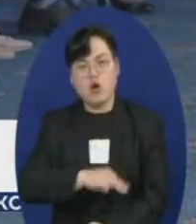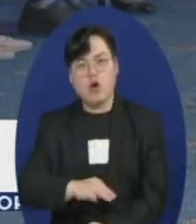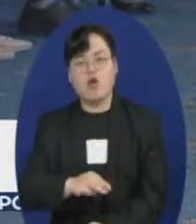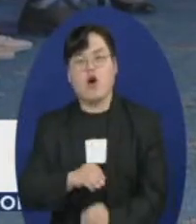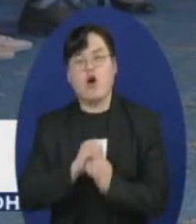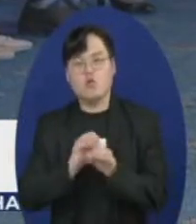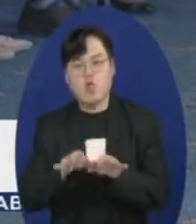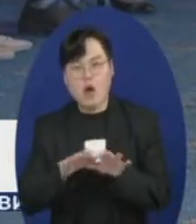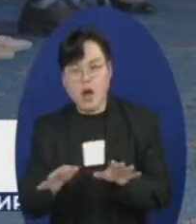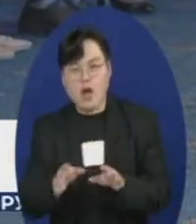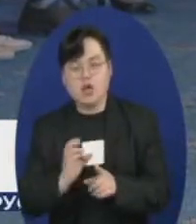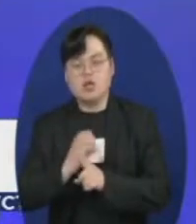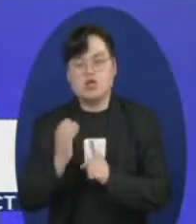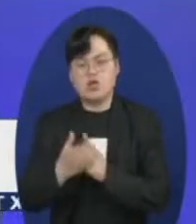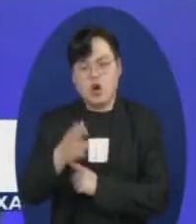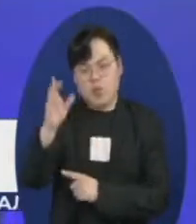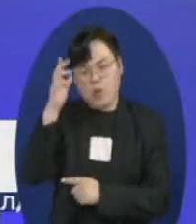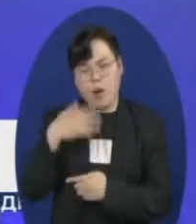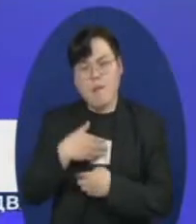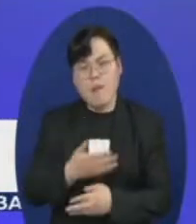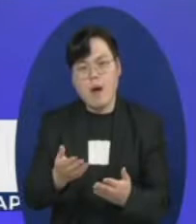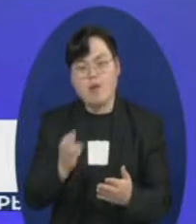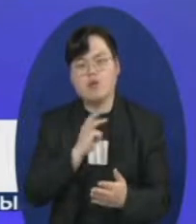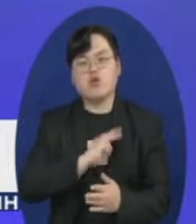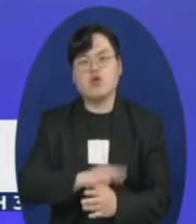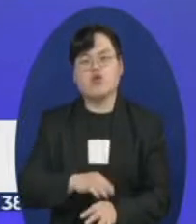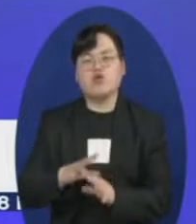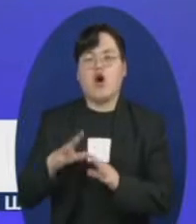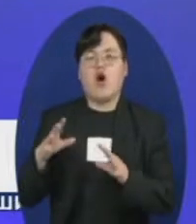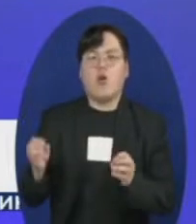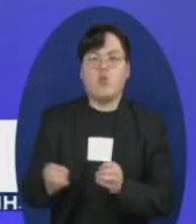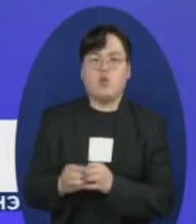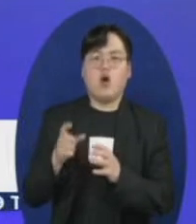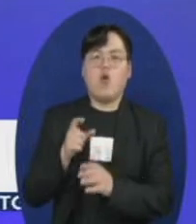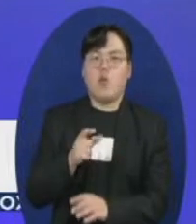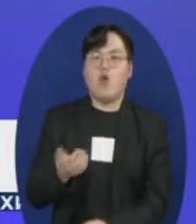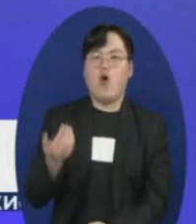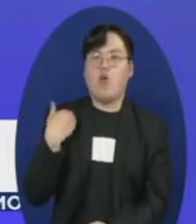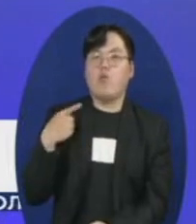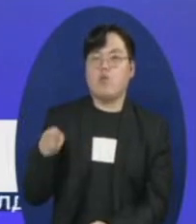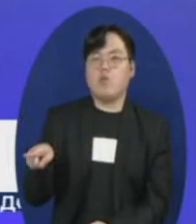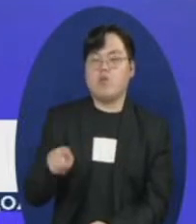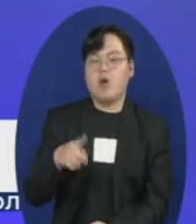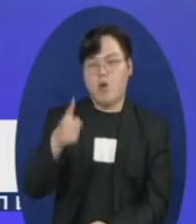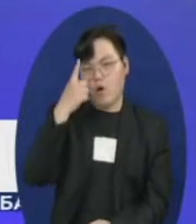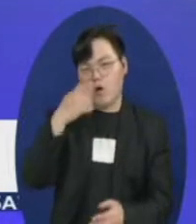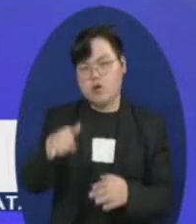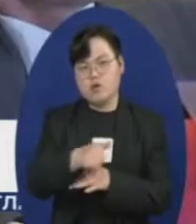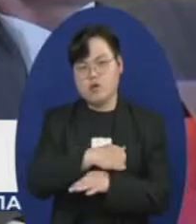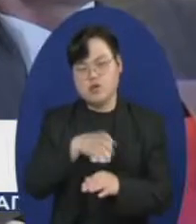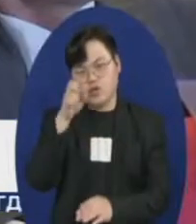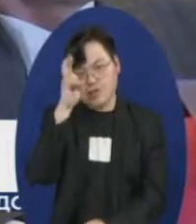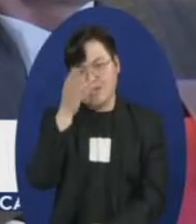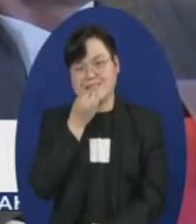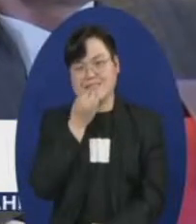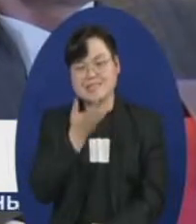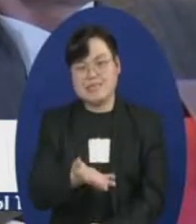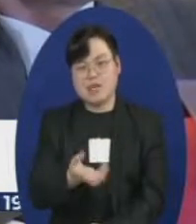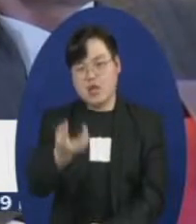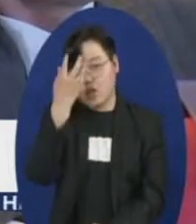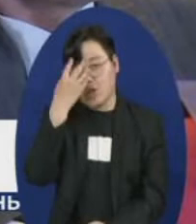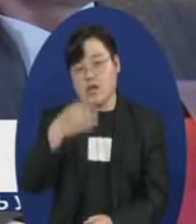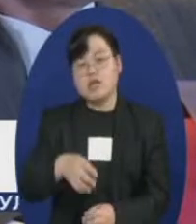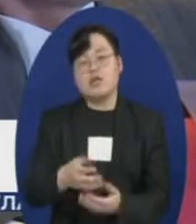түгээх, соёл боловсролыг түгээн дэлгэрүүлэхэд асар их хувь нэмрийг оруулсан гэдгийг Монгол Улсын ерөнхийлөгч хүрэлцэх онцолж байна.